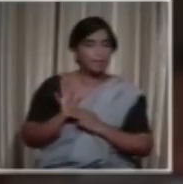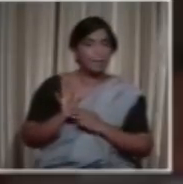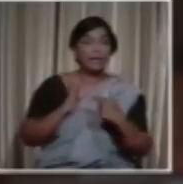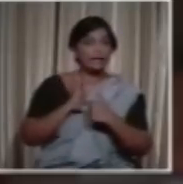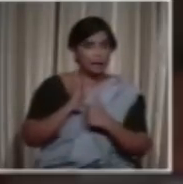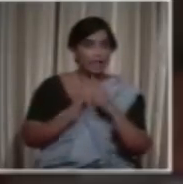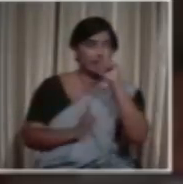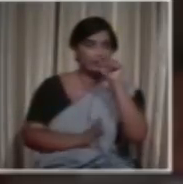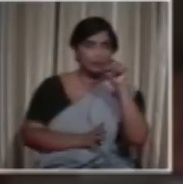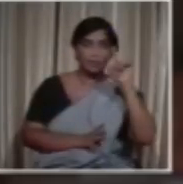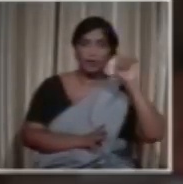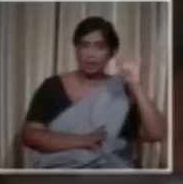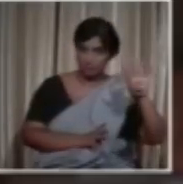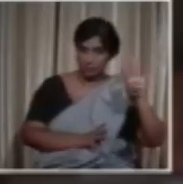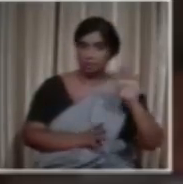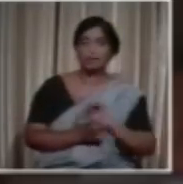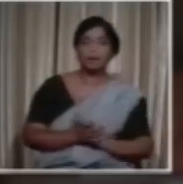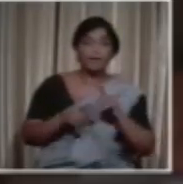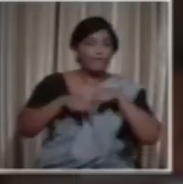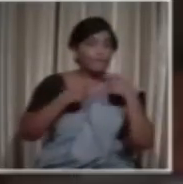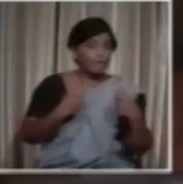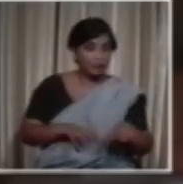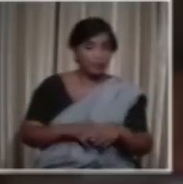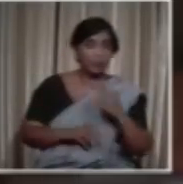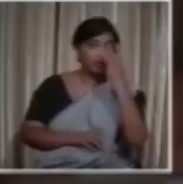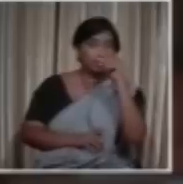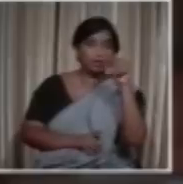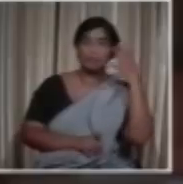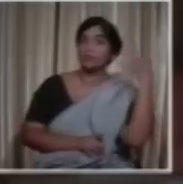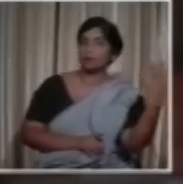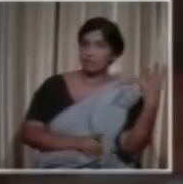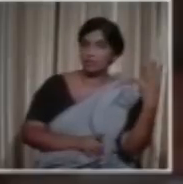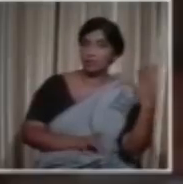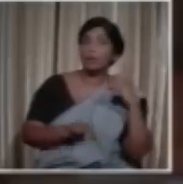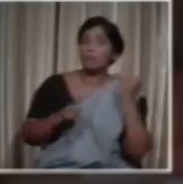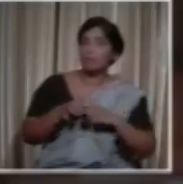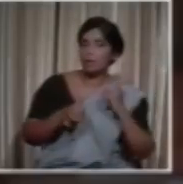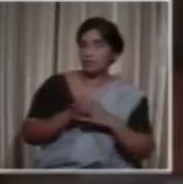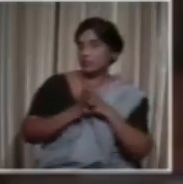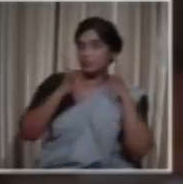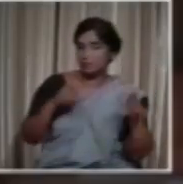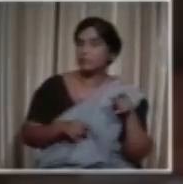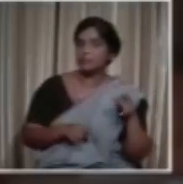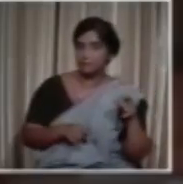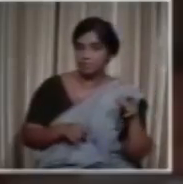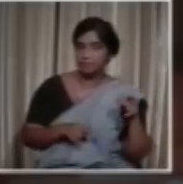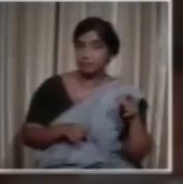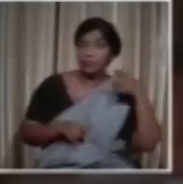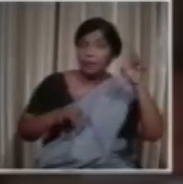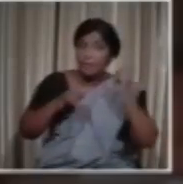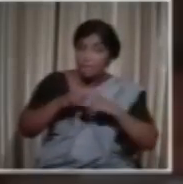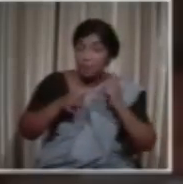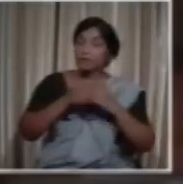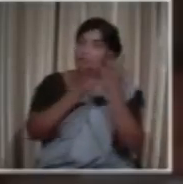ට්‍රිලියන 1.4යි වියදම 3.4යි මෙන්න ප්‍රශ්නේ බරපතලකම ඒ ප්‍රශ්න වලට විසඳුම්